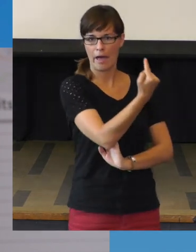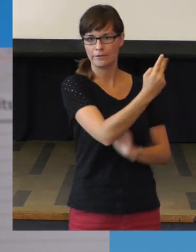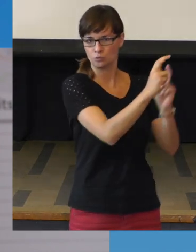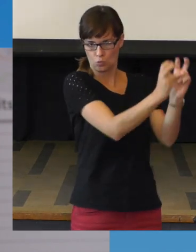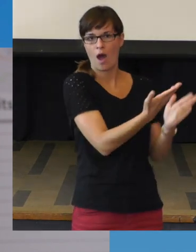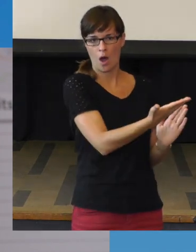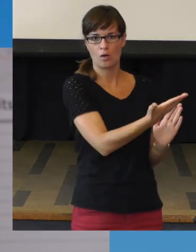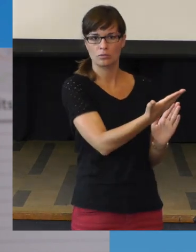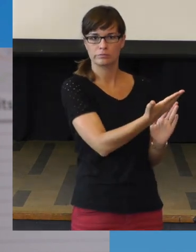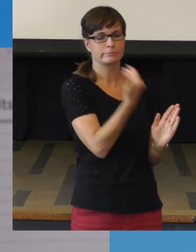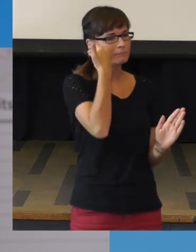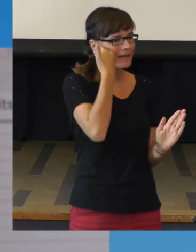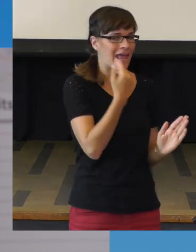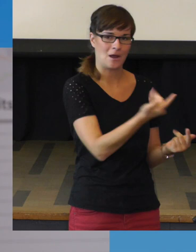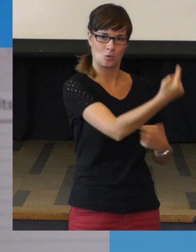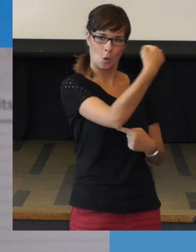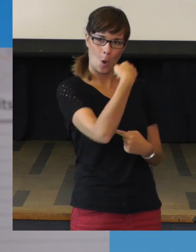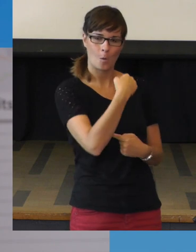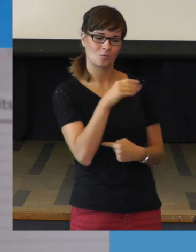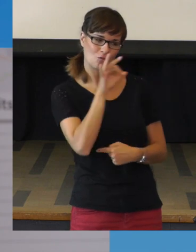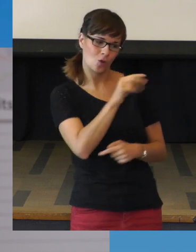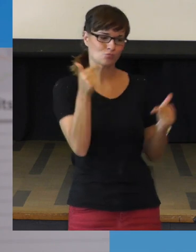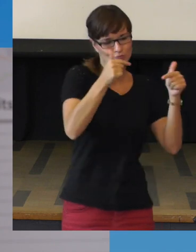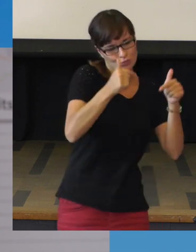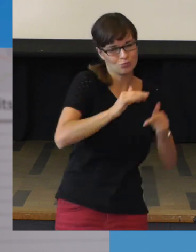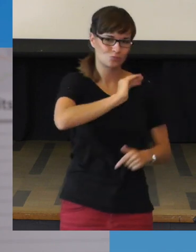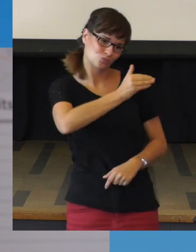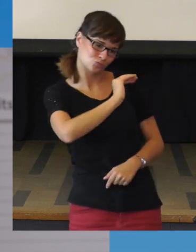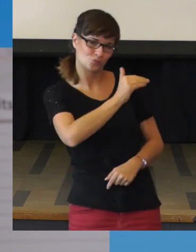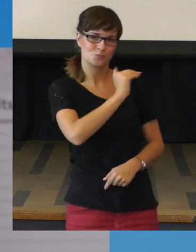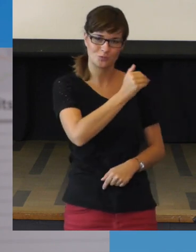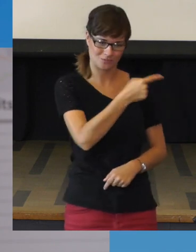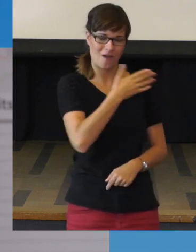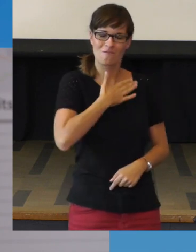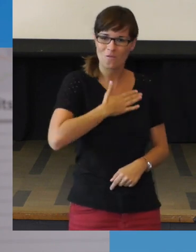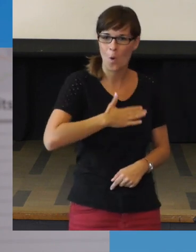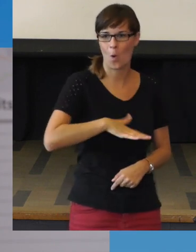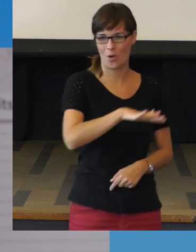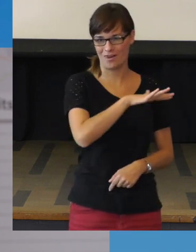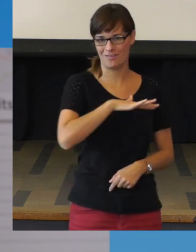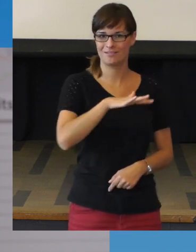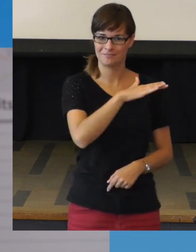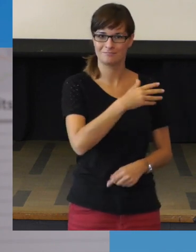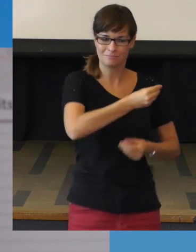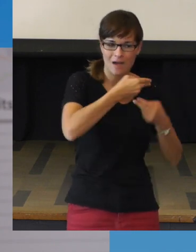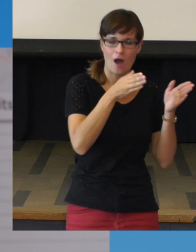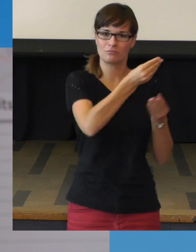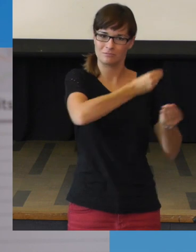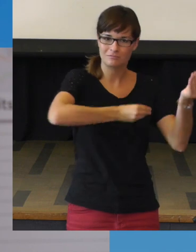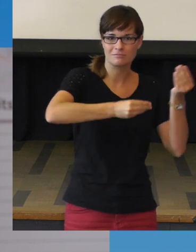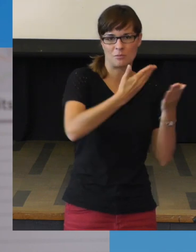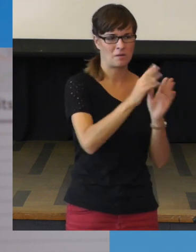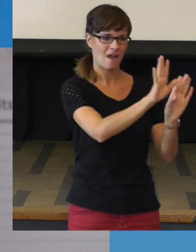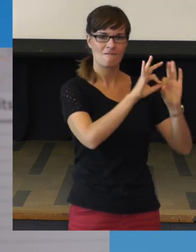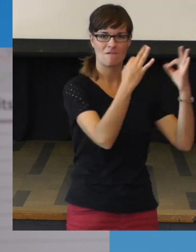und werden auch so ein bisschen betüttelt, sage ich mal, und betreut. Und dort fühlen sie sich wohl, dann haben sie die Möglichkeit, die sie vielleicht in der Familie